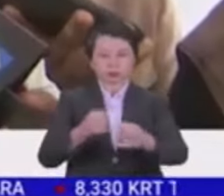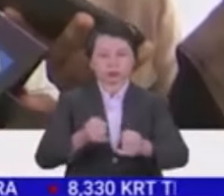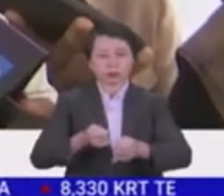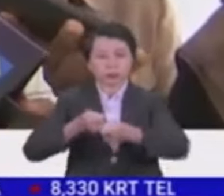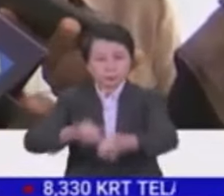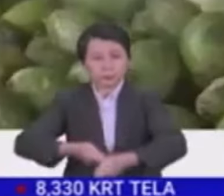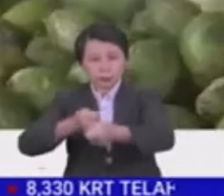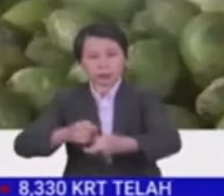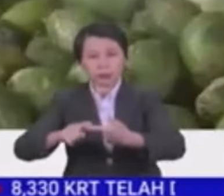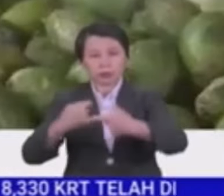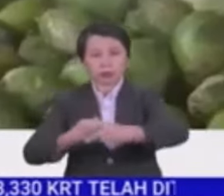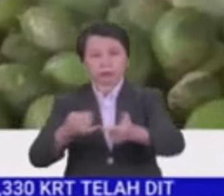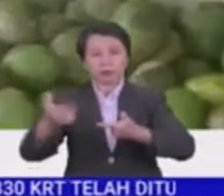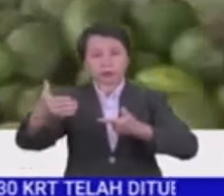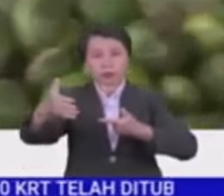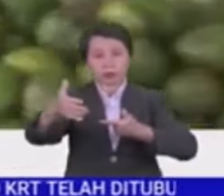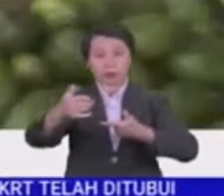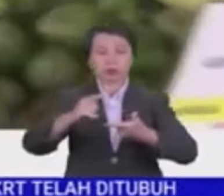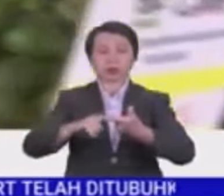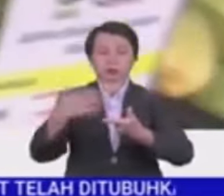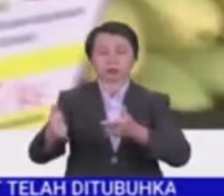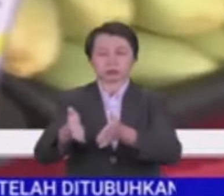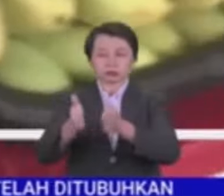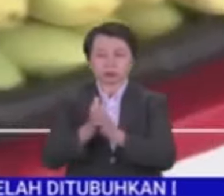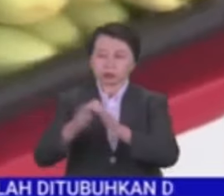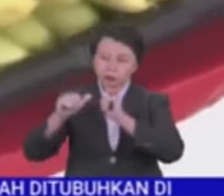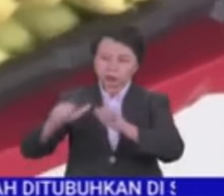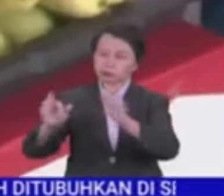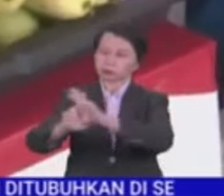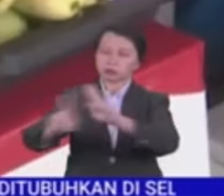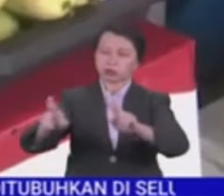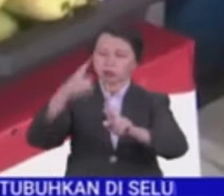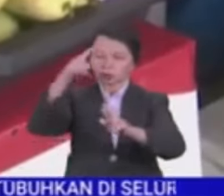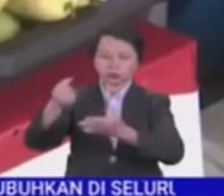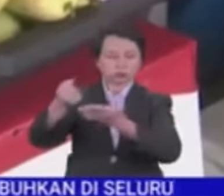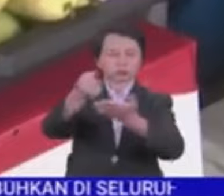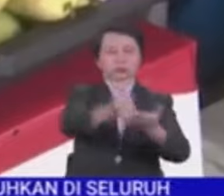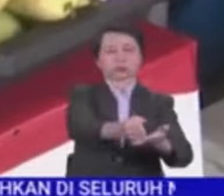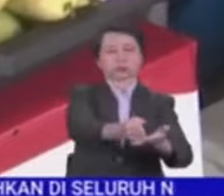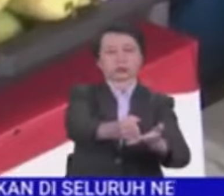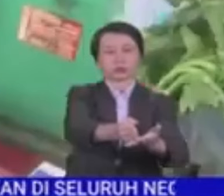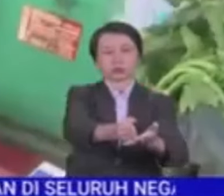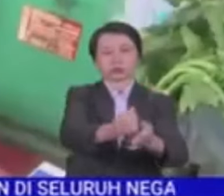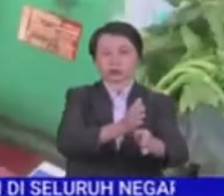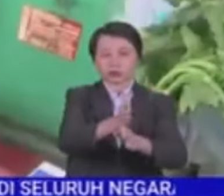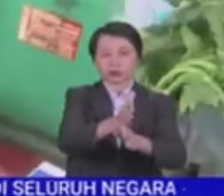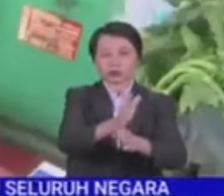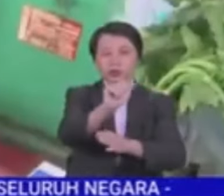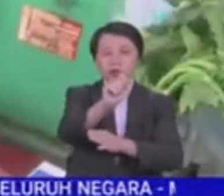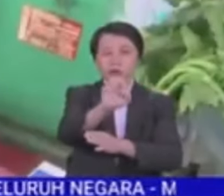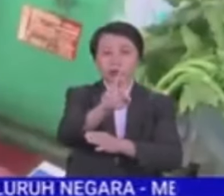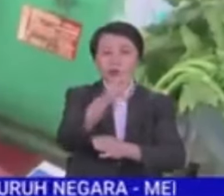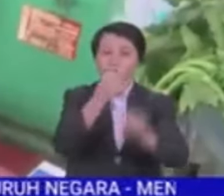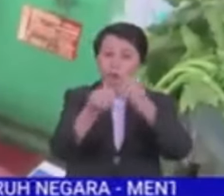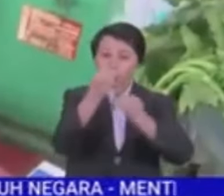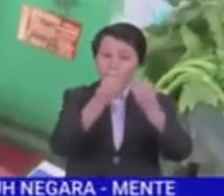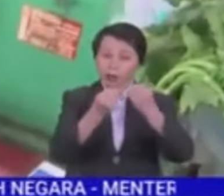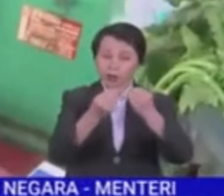Pertanian, Jabatan Perikanan telah pun diminta untuk terus siap siaga bagi membantu sektor agro makanan negara